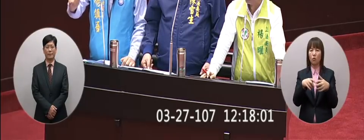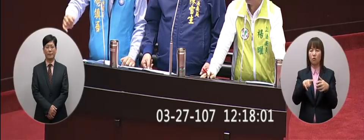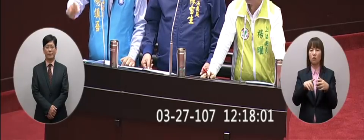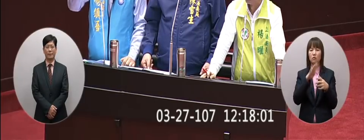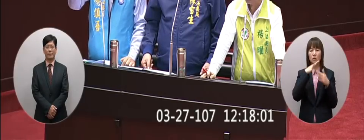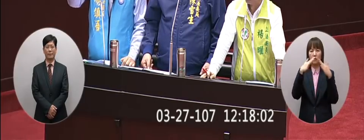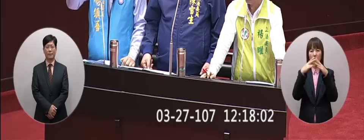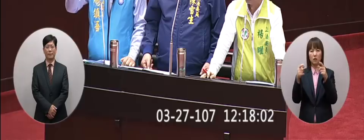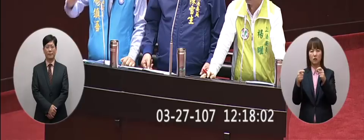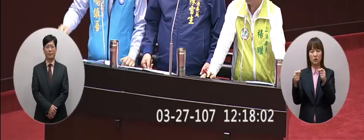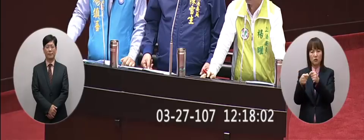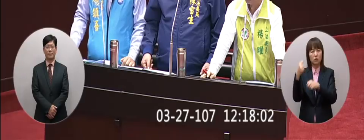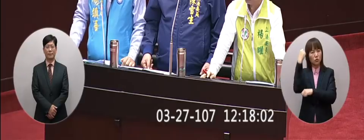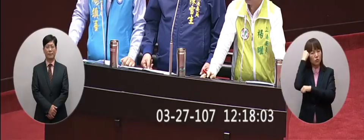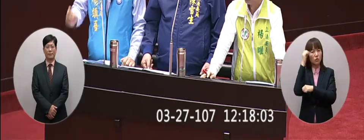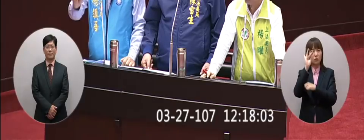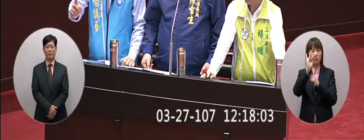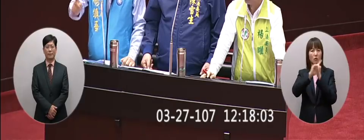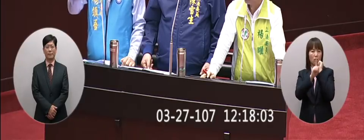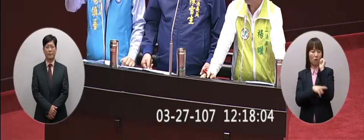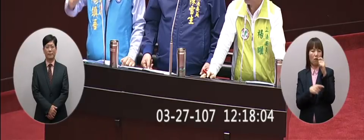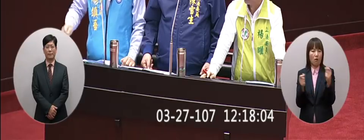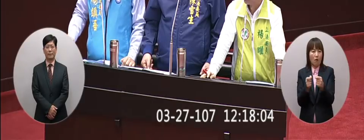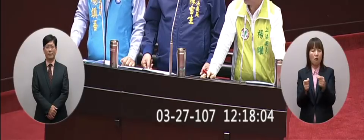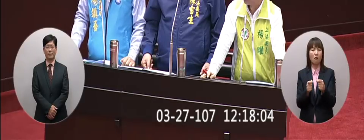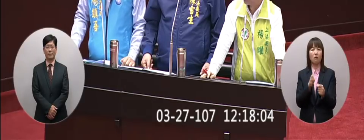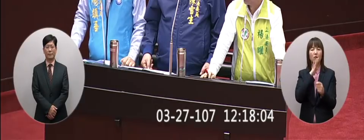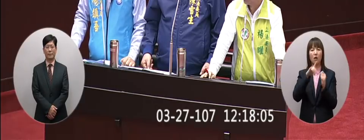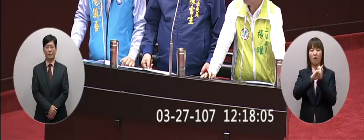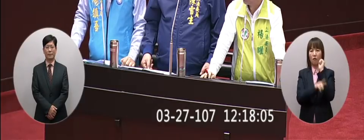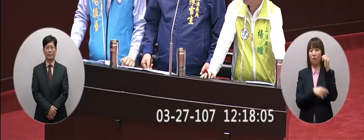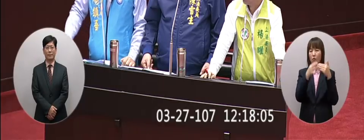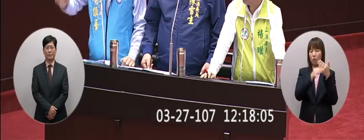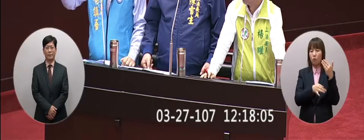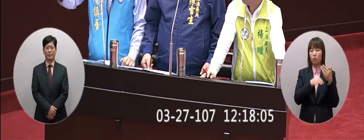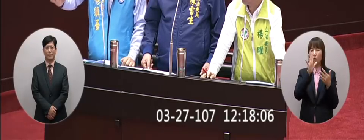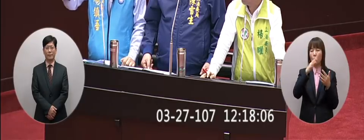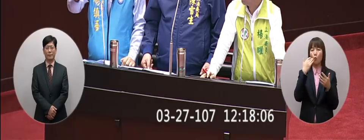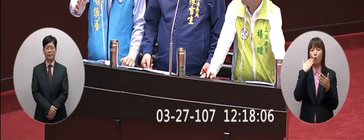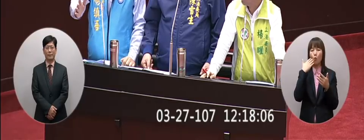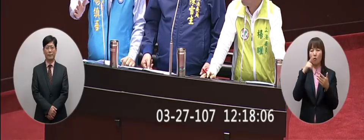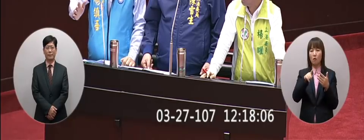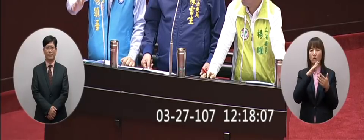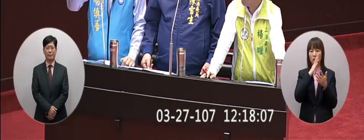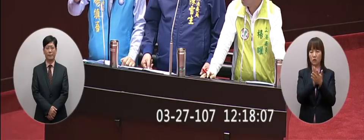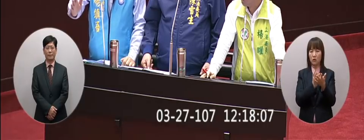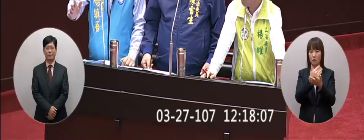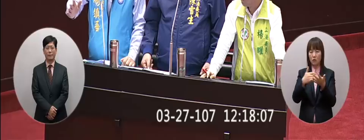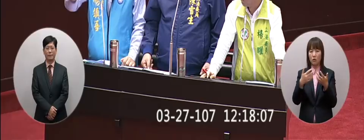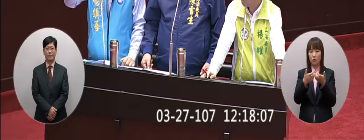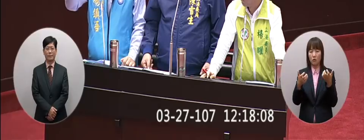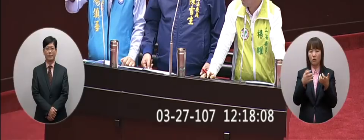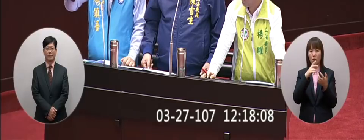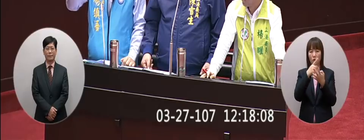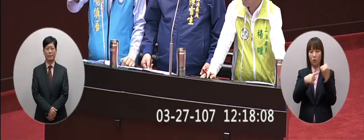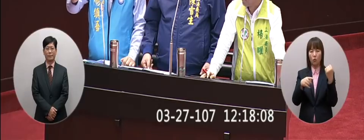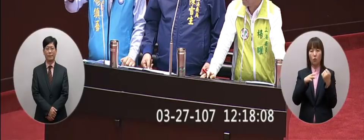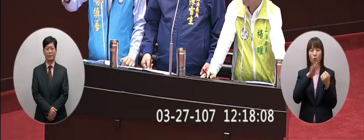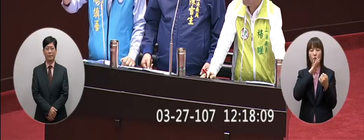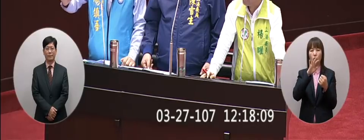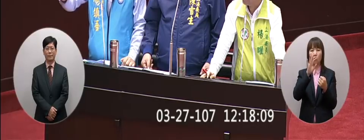距离民宅只有100米，但是我们的法规里面，如果你这样切割以后，总发电数超